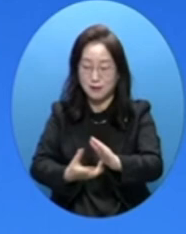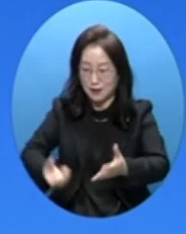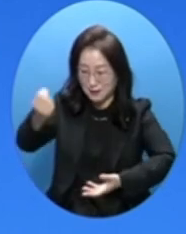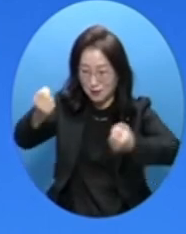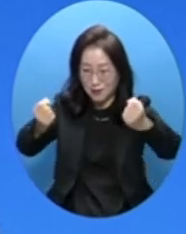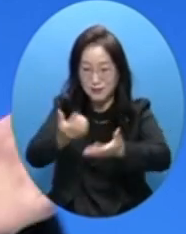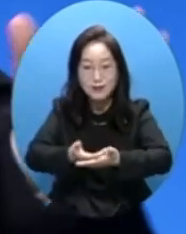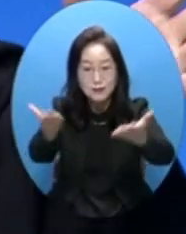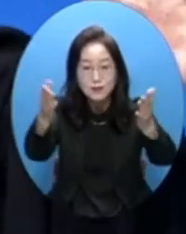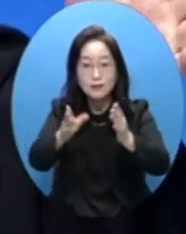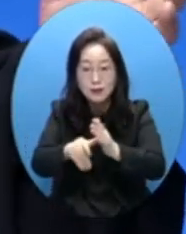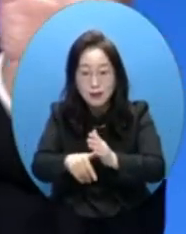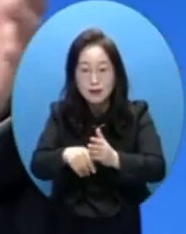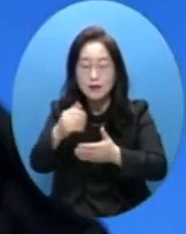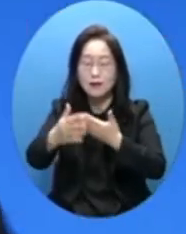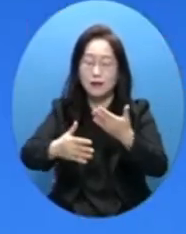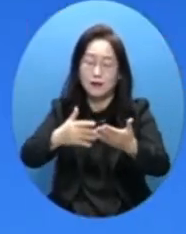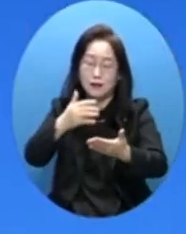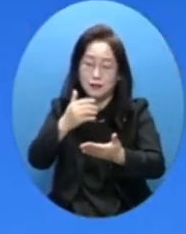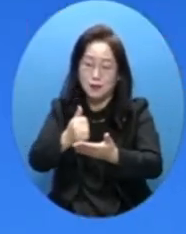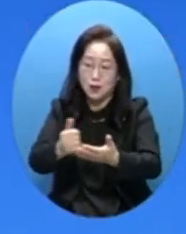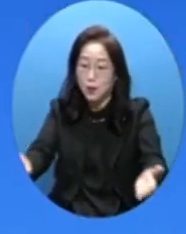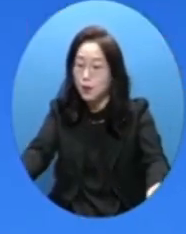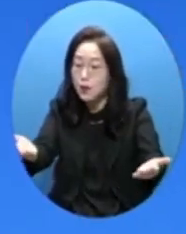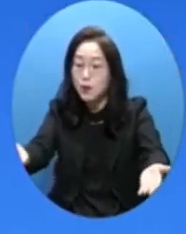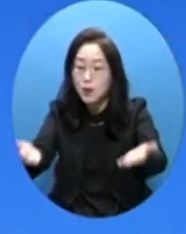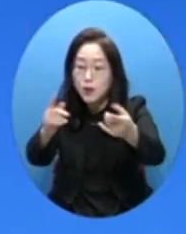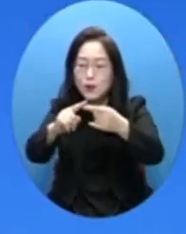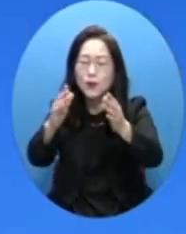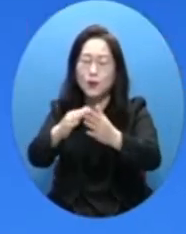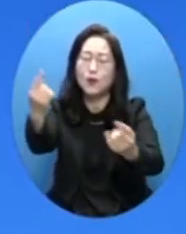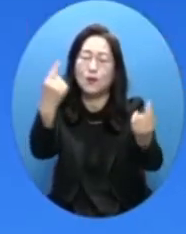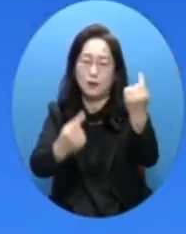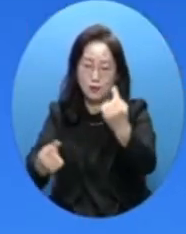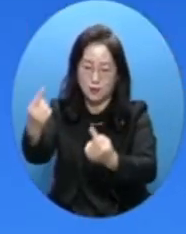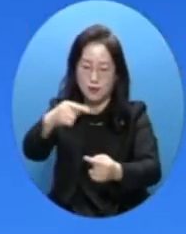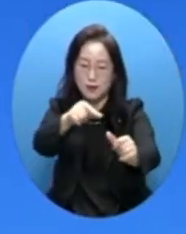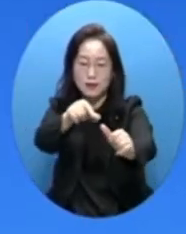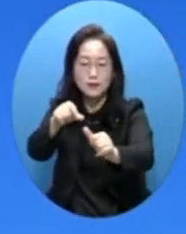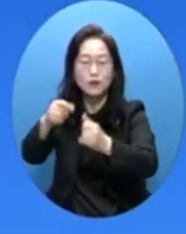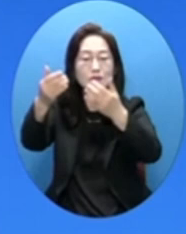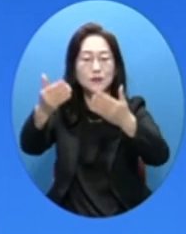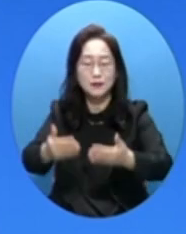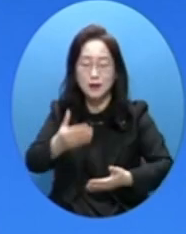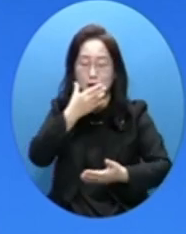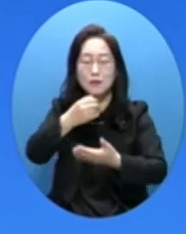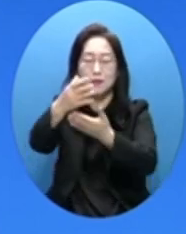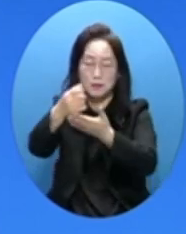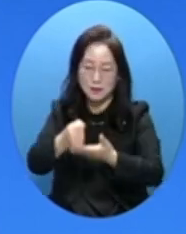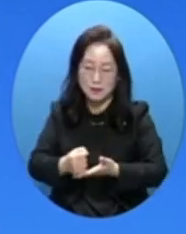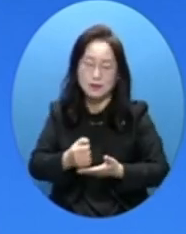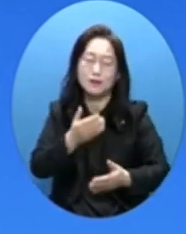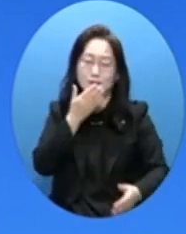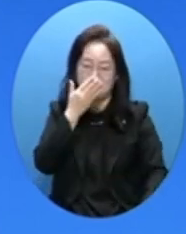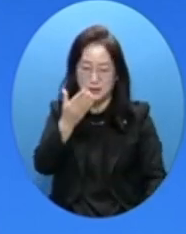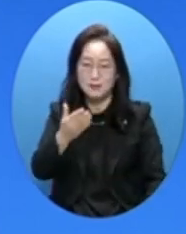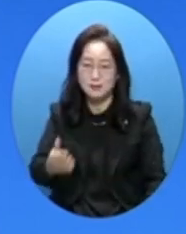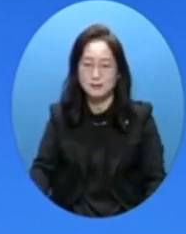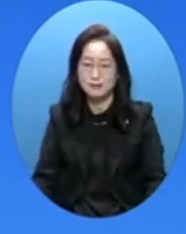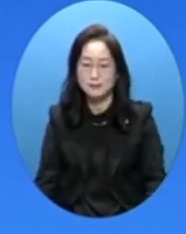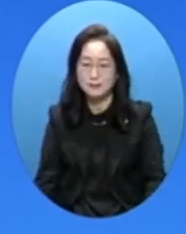때 하나님께서 수많은 사람들이 교회로 오게 만들어주시고 그들이 구원을 받고 주님에서 복받은 인생을 살게 만들어주시는